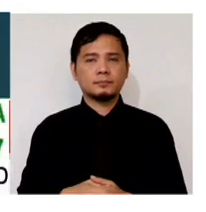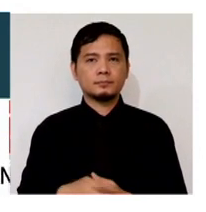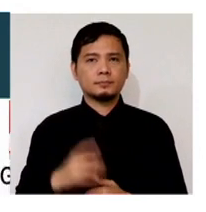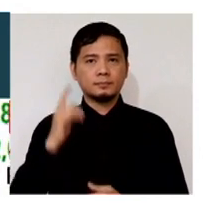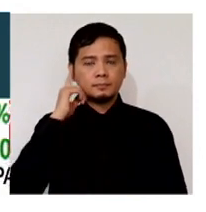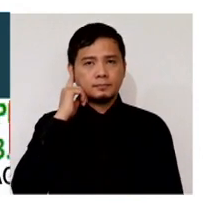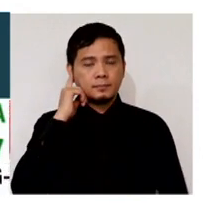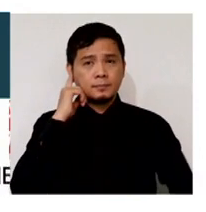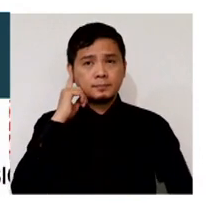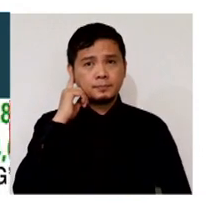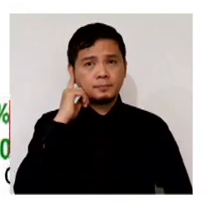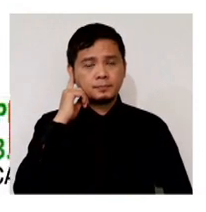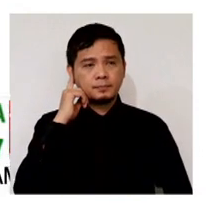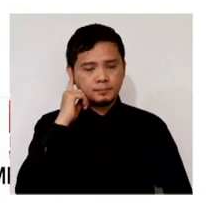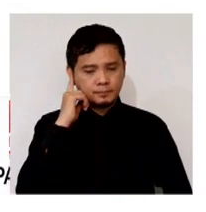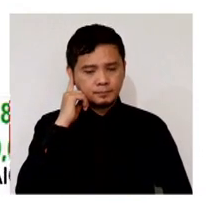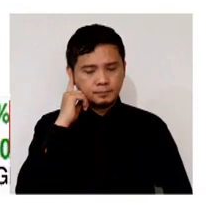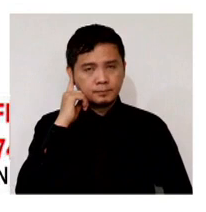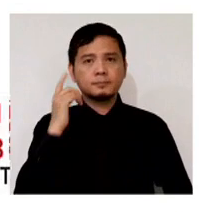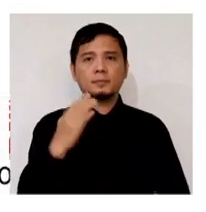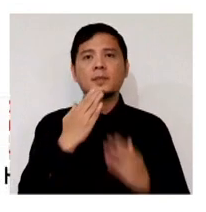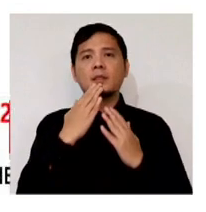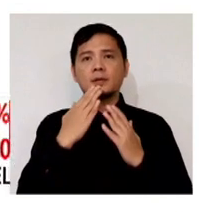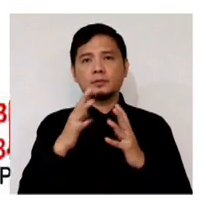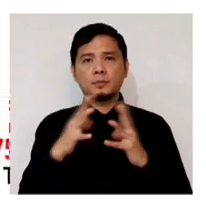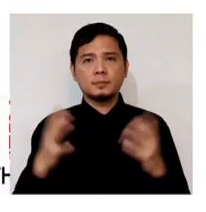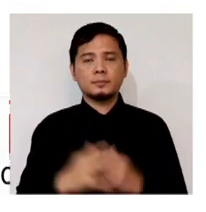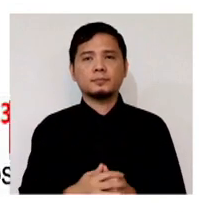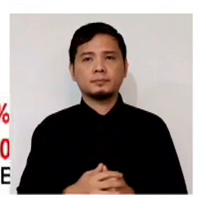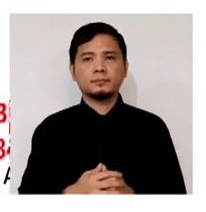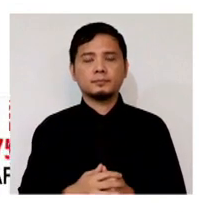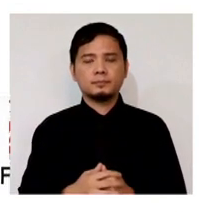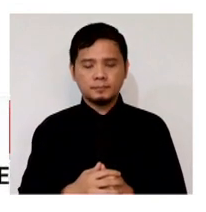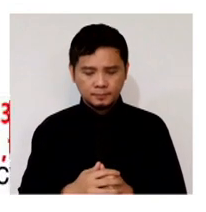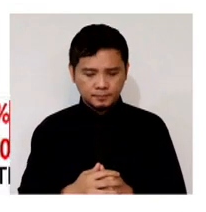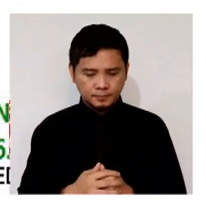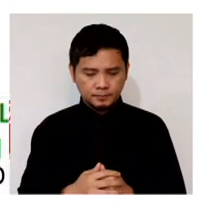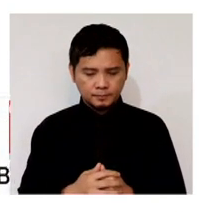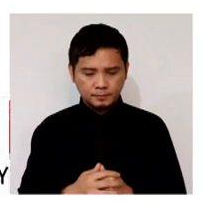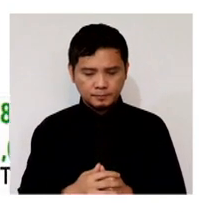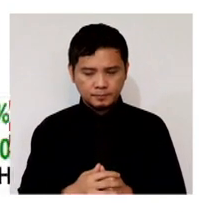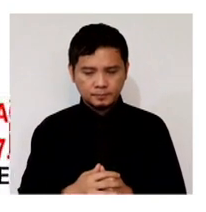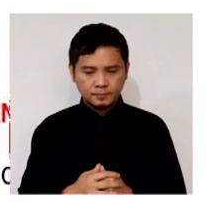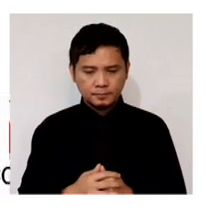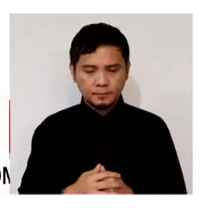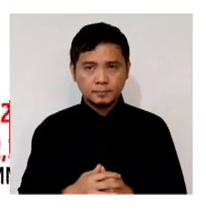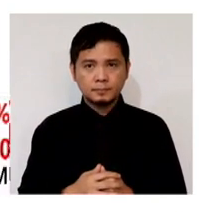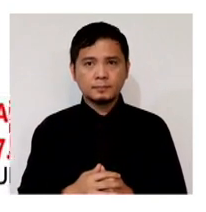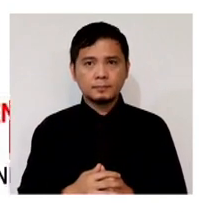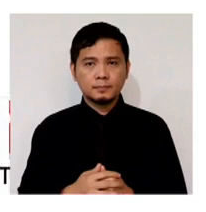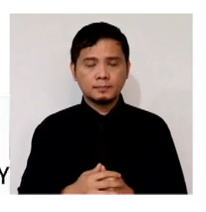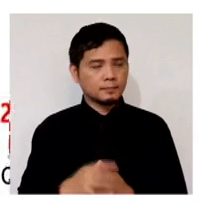kayo. Maraming salamat po, Carmina. That was Governor Pimentel talking to us about the extent